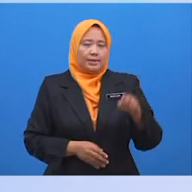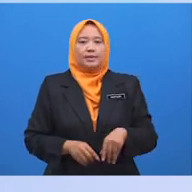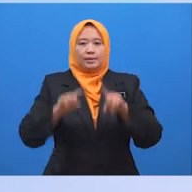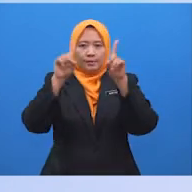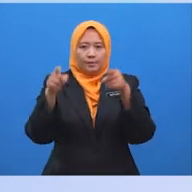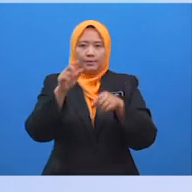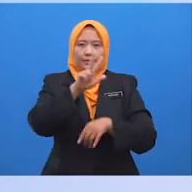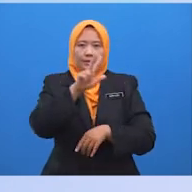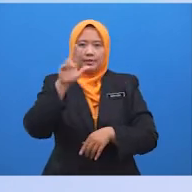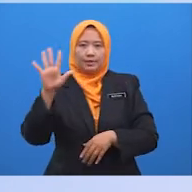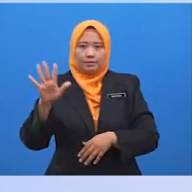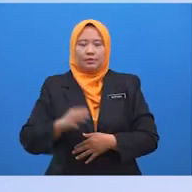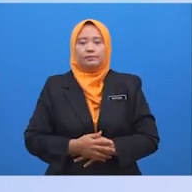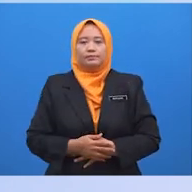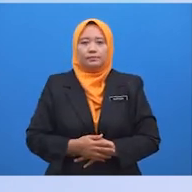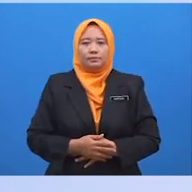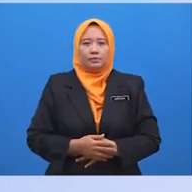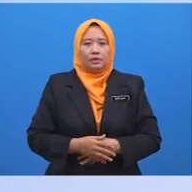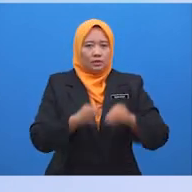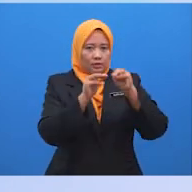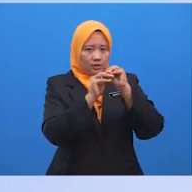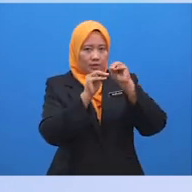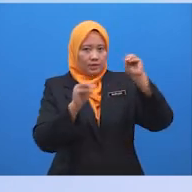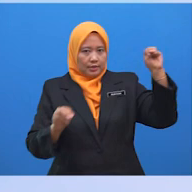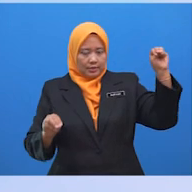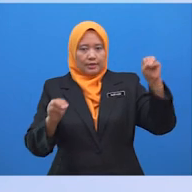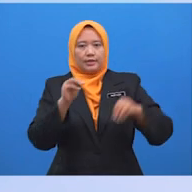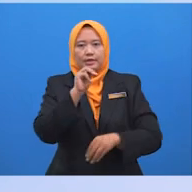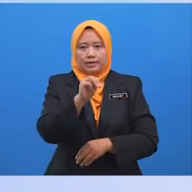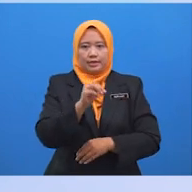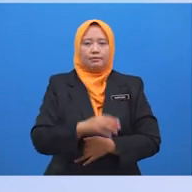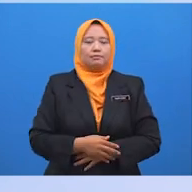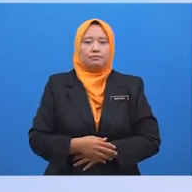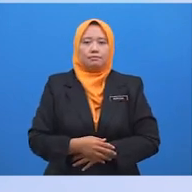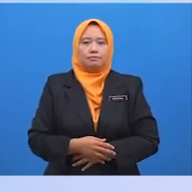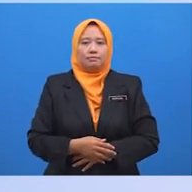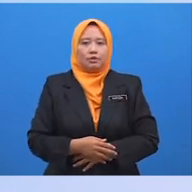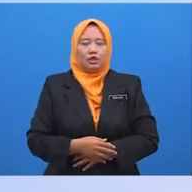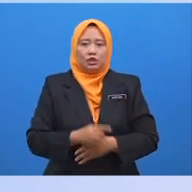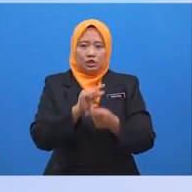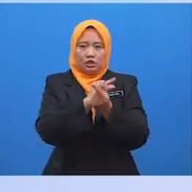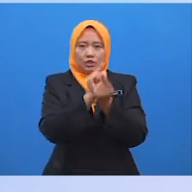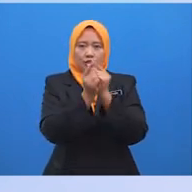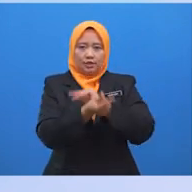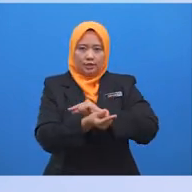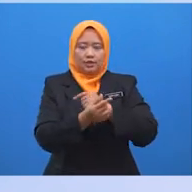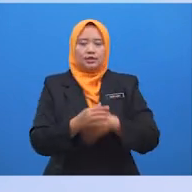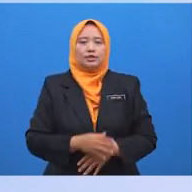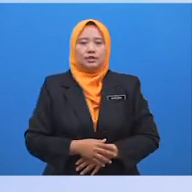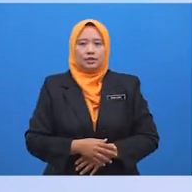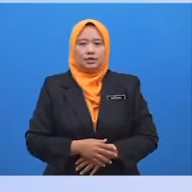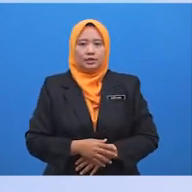rumus kecerunan M yang sama dengan Y2 tolak Y1